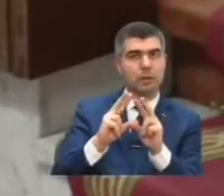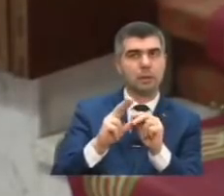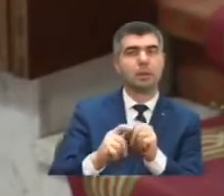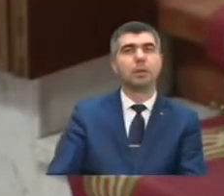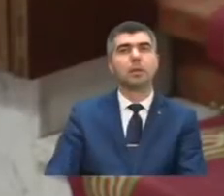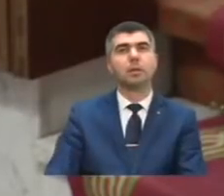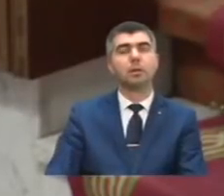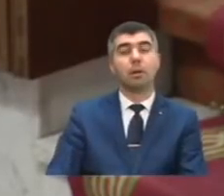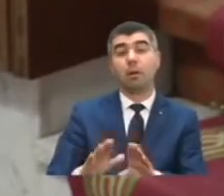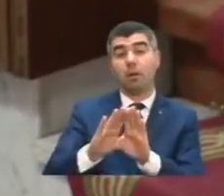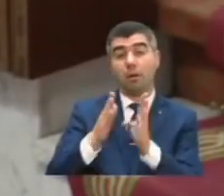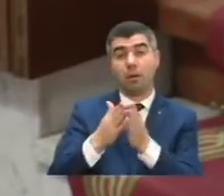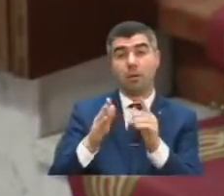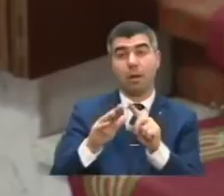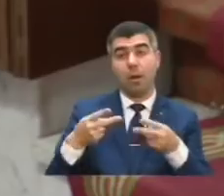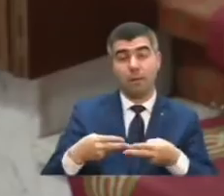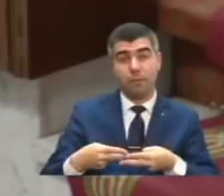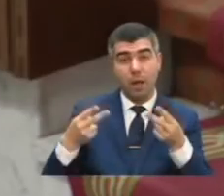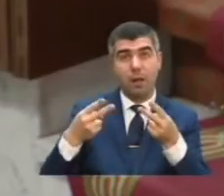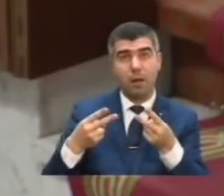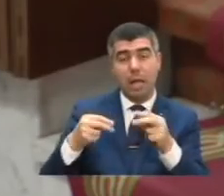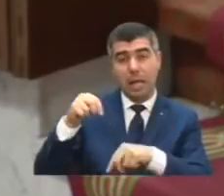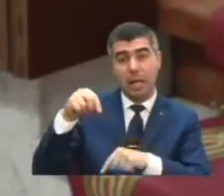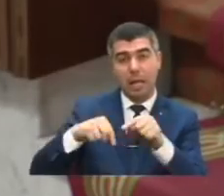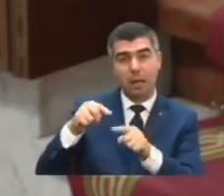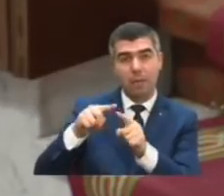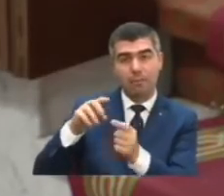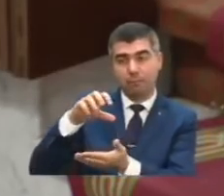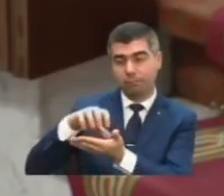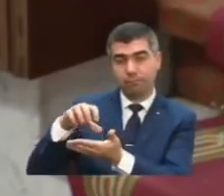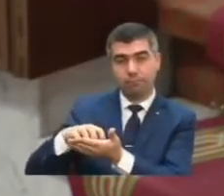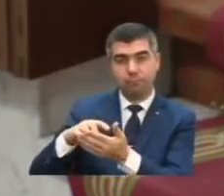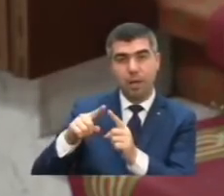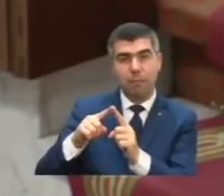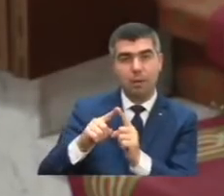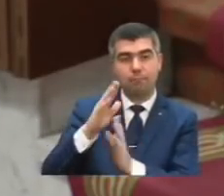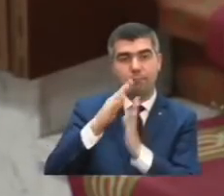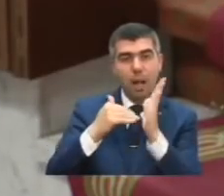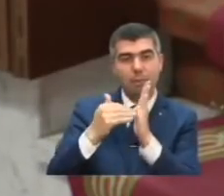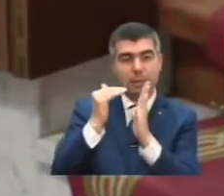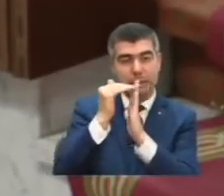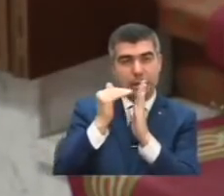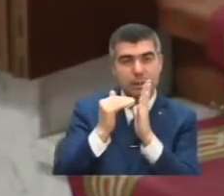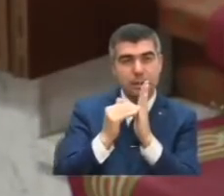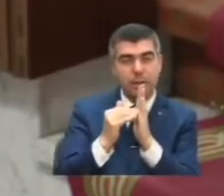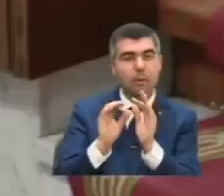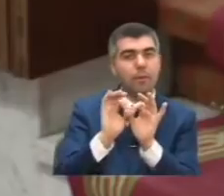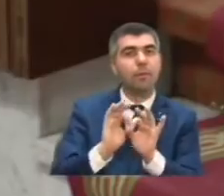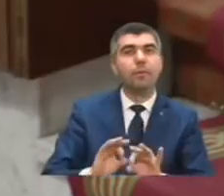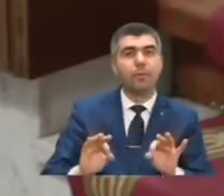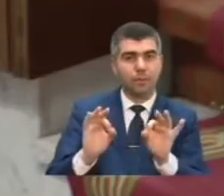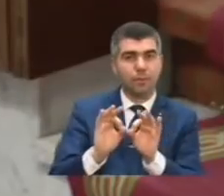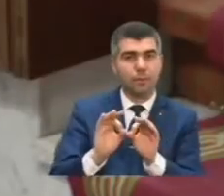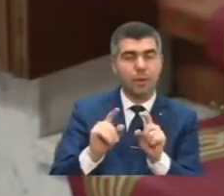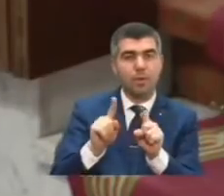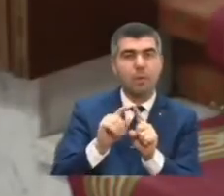هو عموما ملي تطلق واحد العدد ديال المحاور والمقاطع ما كانتش عليها دراسات، وحتى طلبات العروض يعني الكلفه الحقيقيه